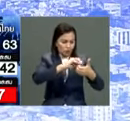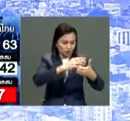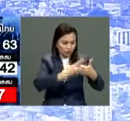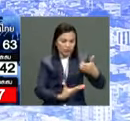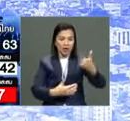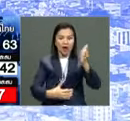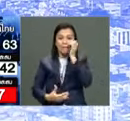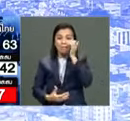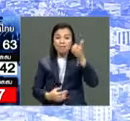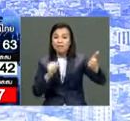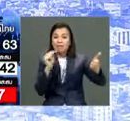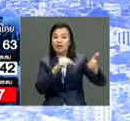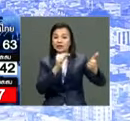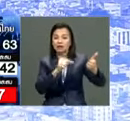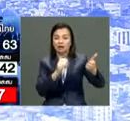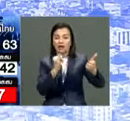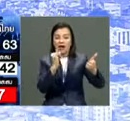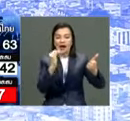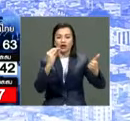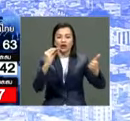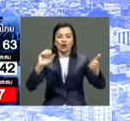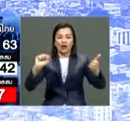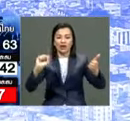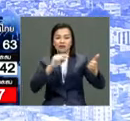บอกว่ามีข่าวปรากฏว่าคนที่ไปลงทะเบียนเช็คอินไทยชนะแล้วได้รับข้อความขยะโฆษณาต่างๆนี้ได้มีการตรวจสอบแล้วหรือไม่คะเราได้ตรวจสอบแล้วครับว่าข้อความที่ท่านได้รับนะครับเริ่มต้นได้รับนะครับจะเป็นเฉพาะโทรศัพท์ในระบบand iOS